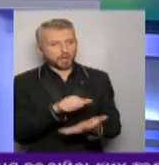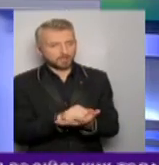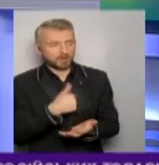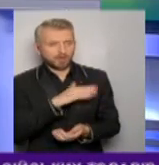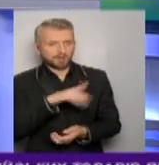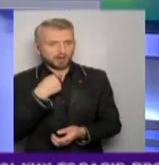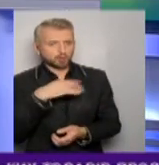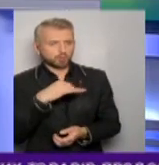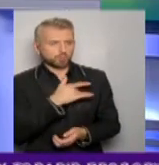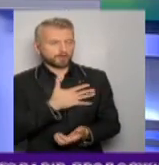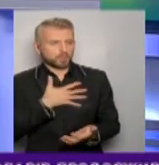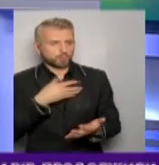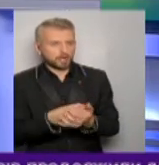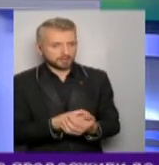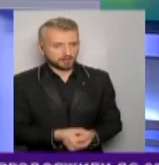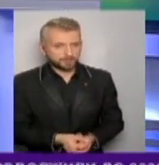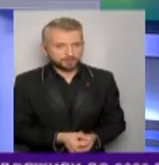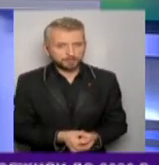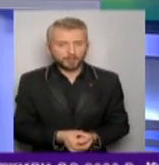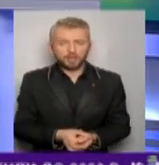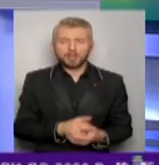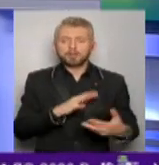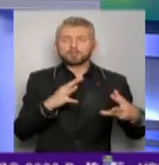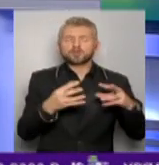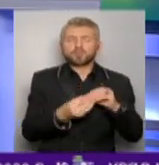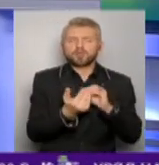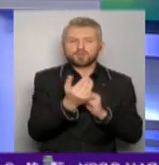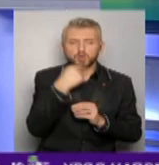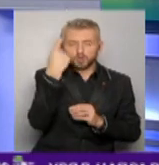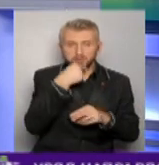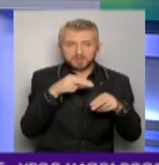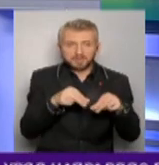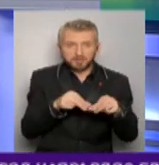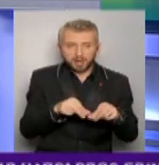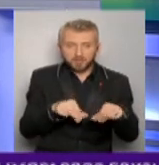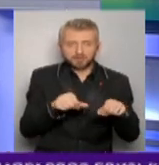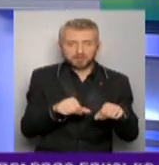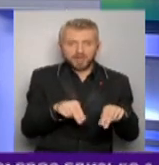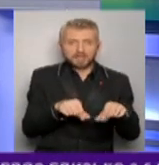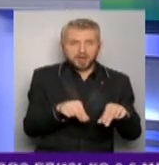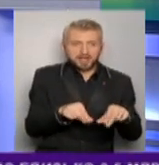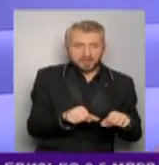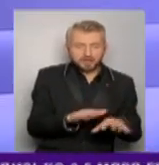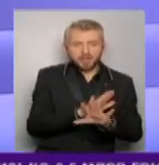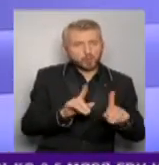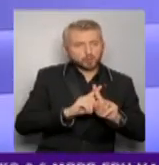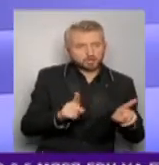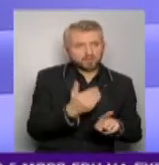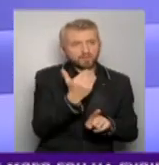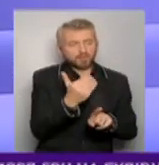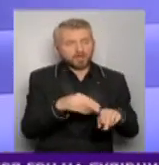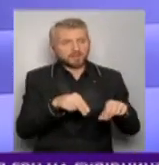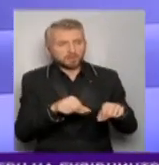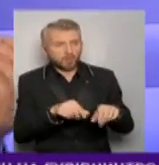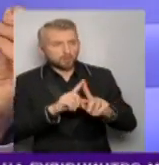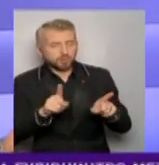кажу приватної власності. Коли вас зійде... Підсумовуючи, ваша особиста земельна ділянка – це не особливе, земля в Конча-Заспі не особливе, можна торгувати, а бабуся не